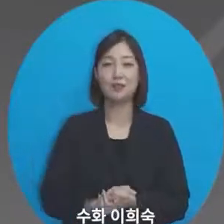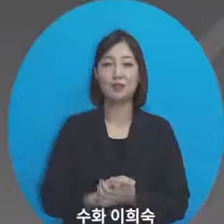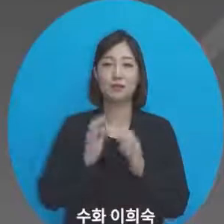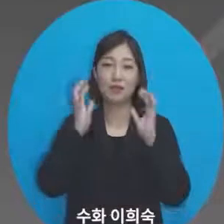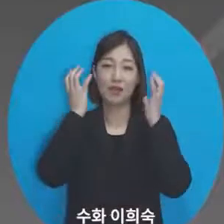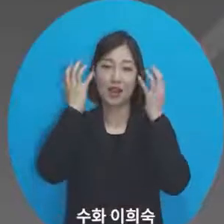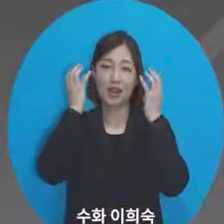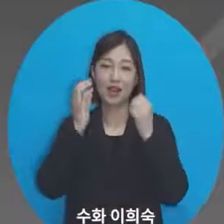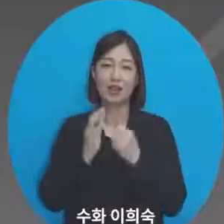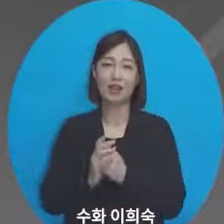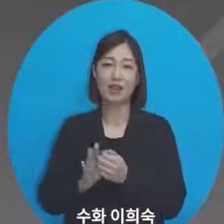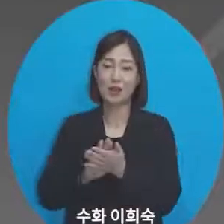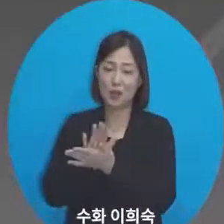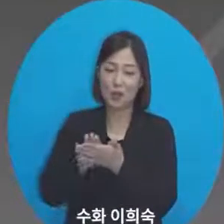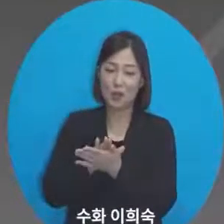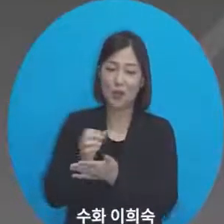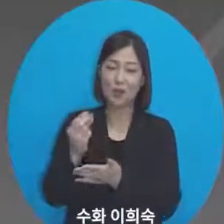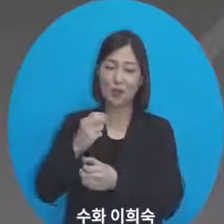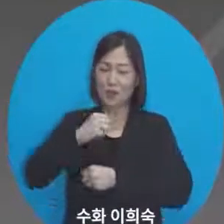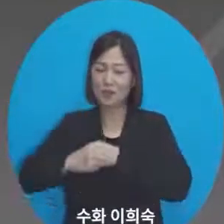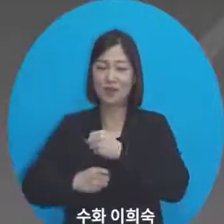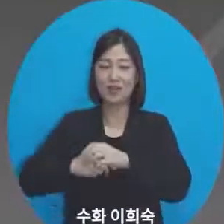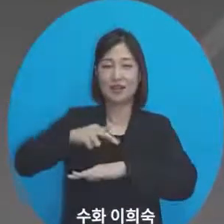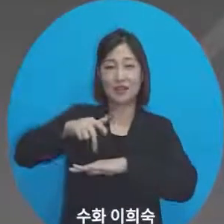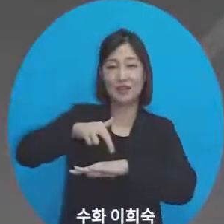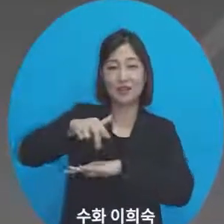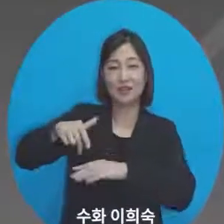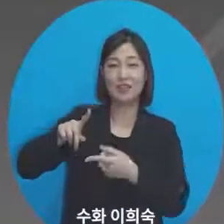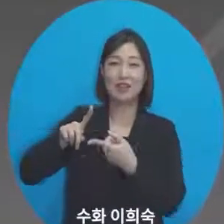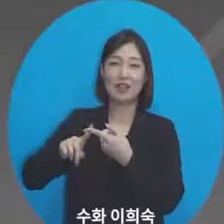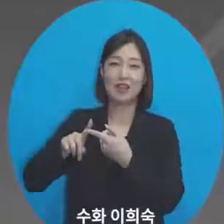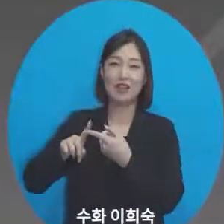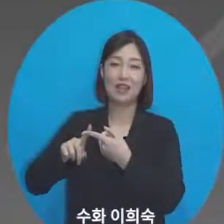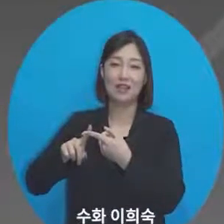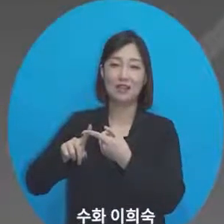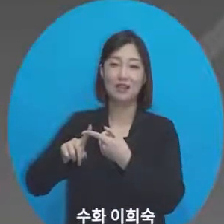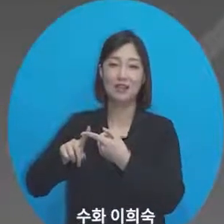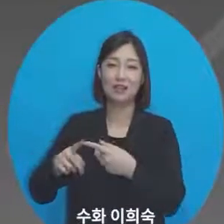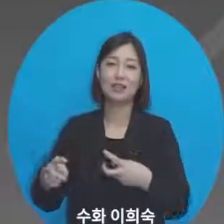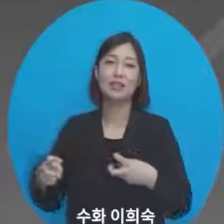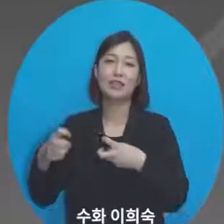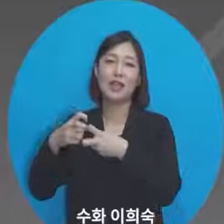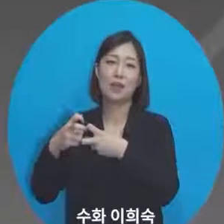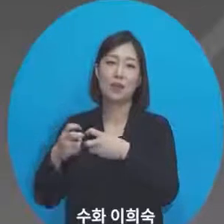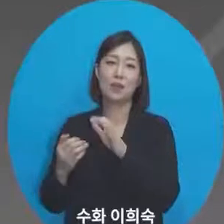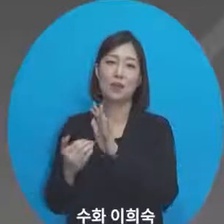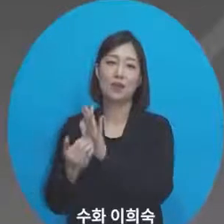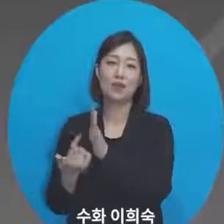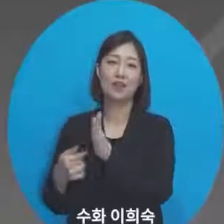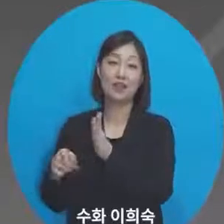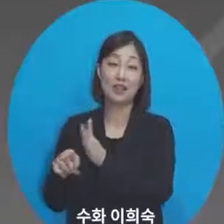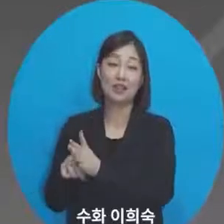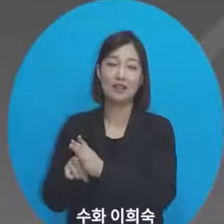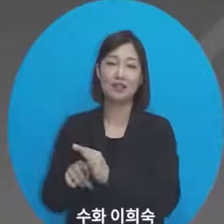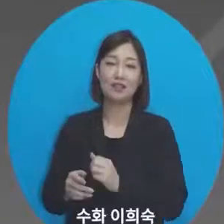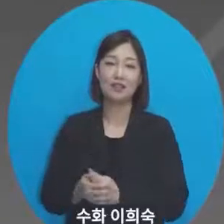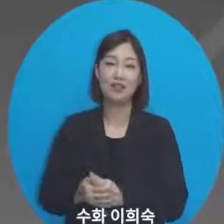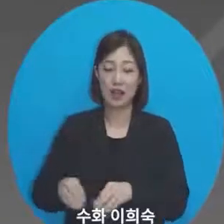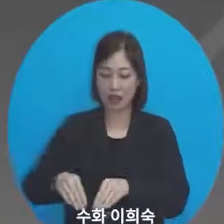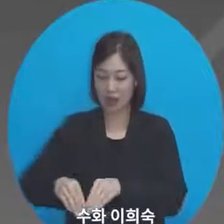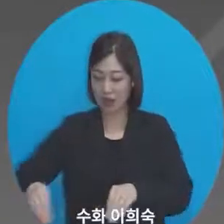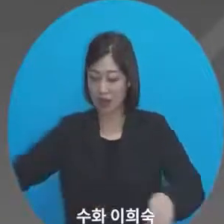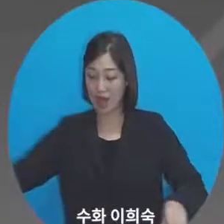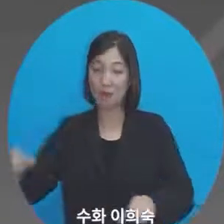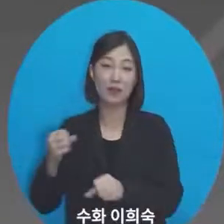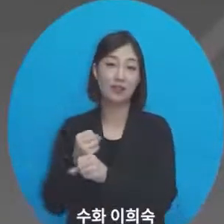아이들이 놀다가 또 튀어나가서 사고가 나지 않도록 차단봉을 설치하는 경우도 있습니다.